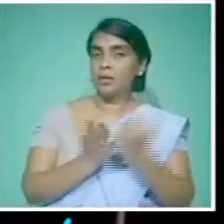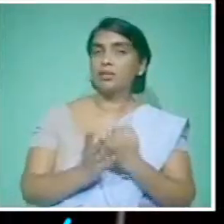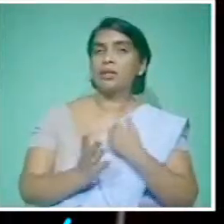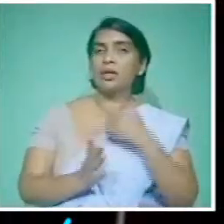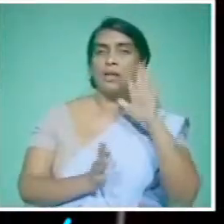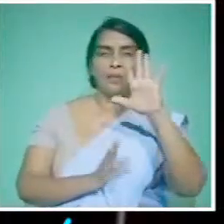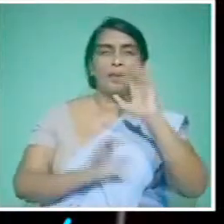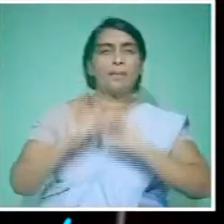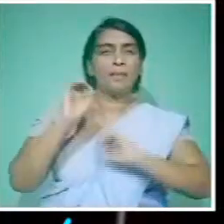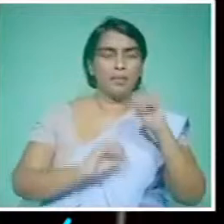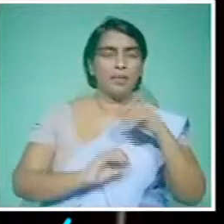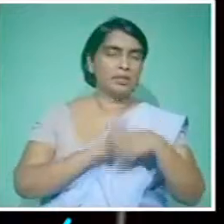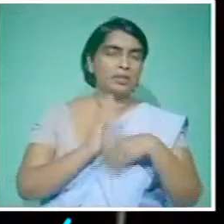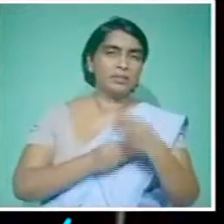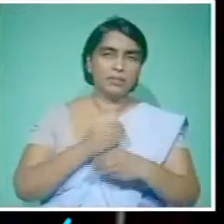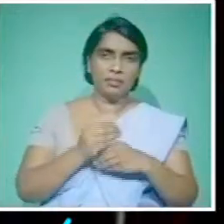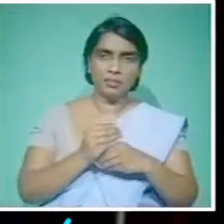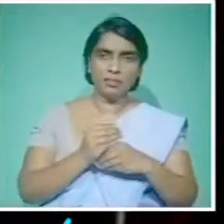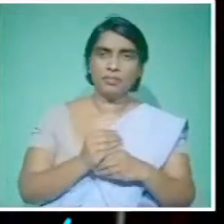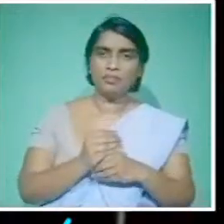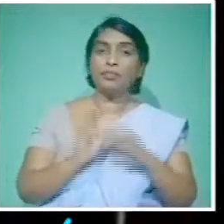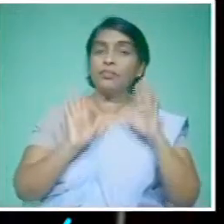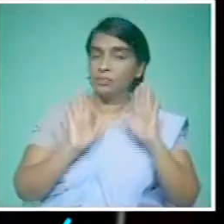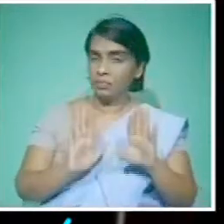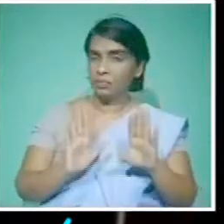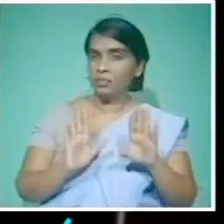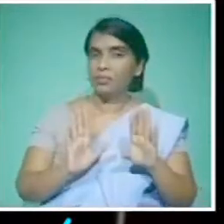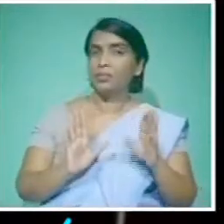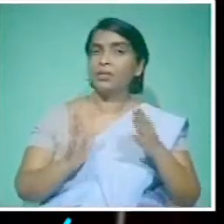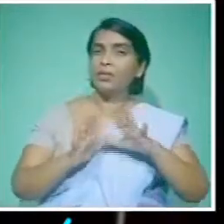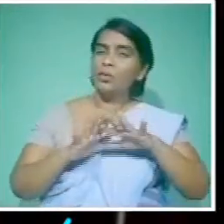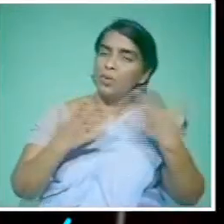අපිට 5% දලදේශීය නිෂ්පාදනයෙන් නමුත්